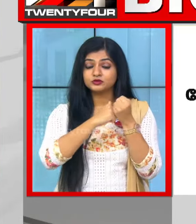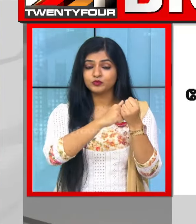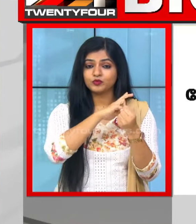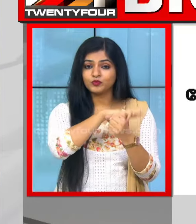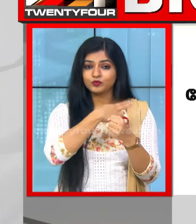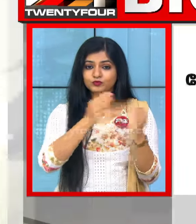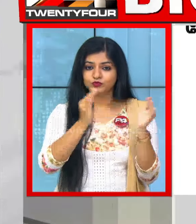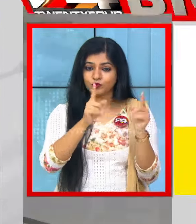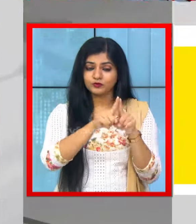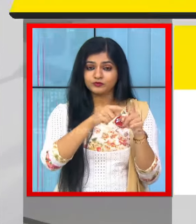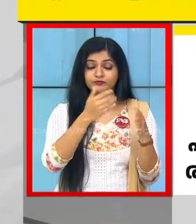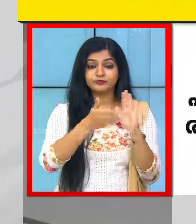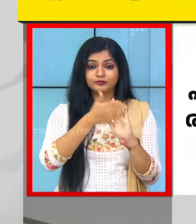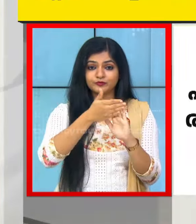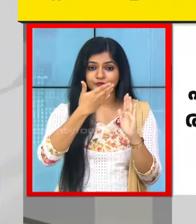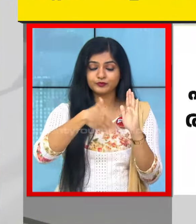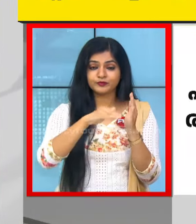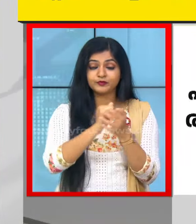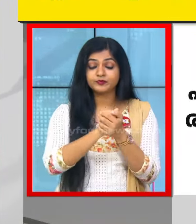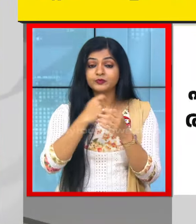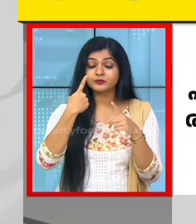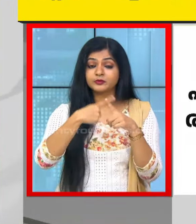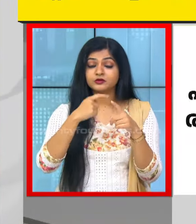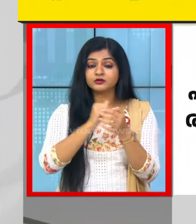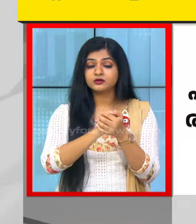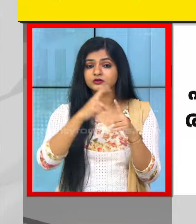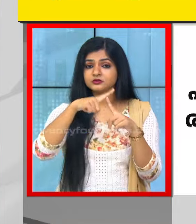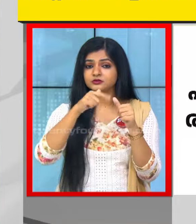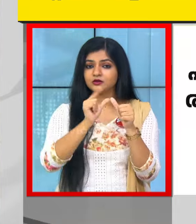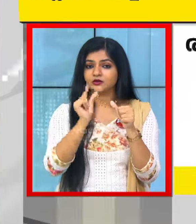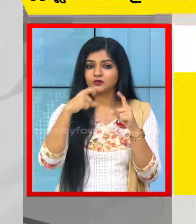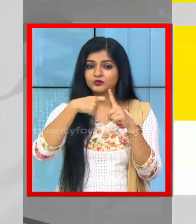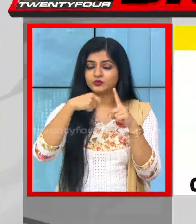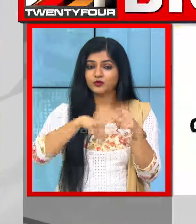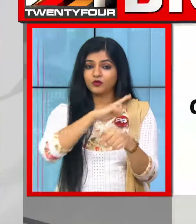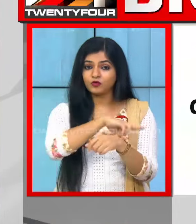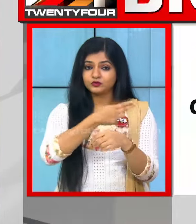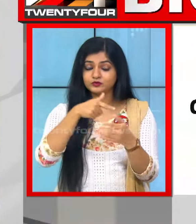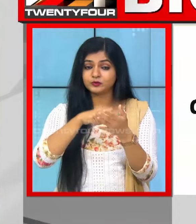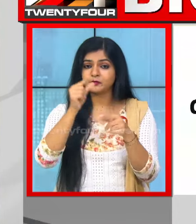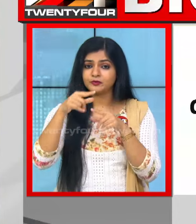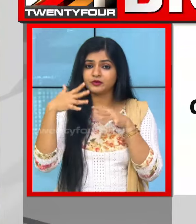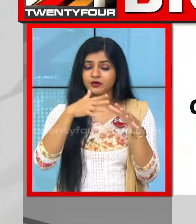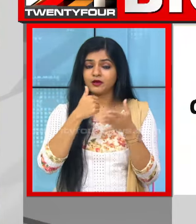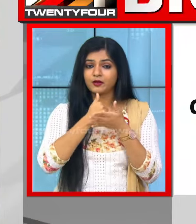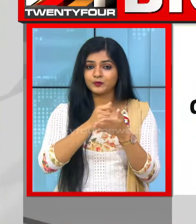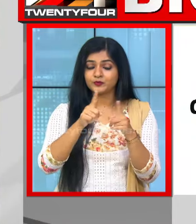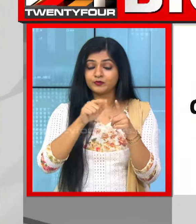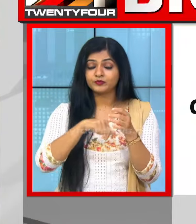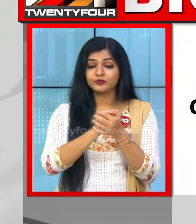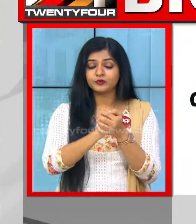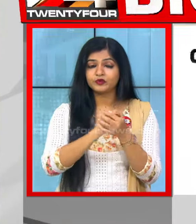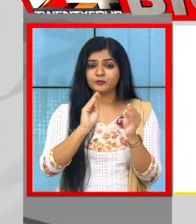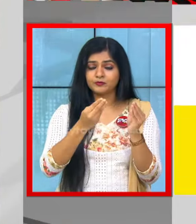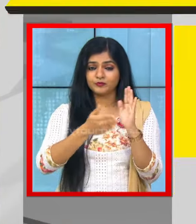നിലവിലുള്ള ഒരു ജനകീയമായിട്ടുള്ള ഒരു താലൂക്ക് ആശുപത്രി അതുപോലെതന്നെ പ്രാഥമിക ആരോഗ്യ കേന്ദ്രം അപ്ഗ്രേഡ്